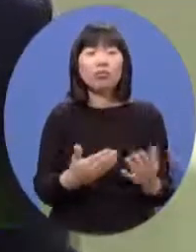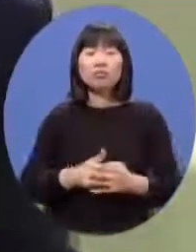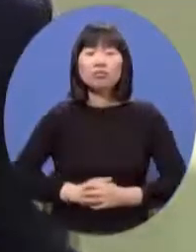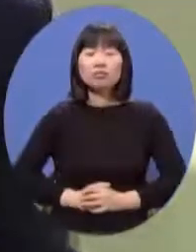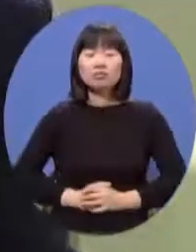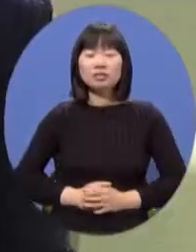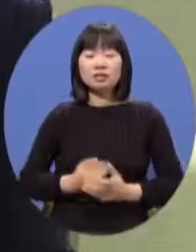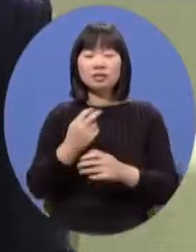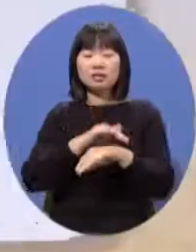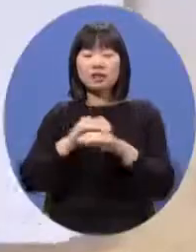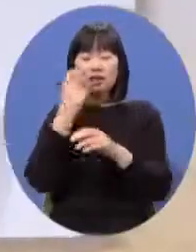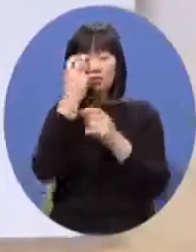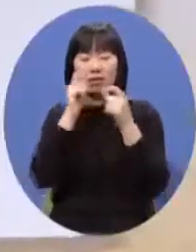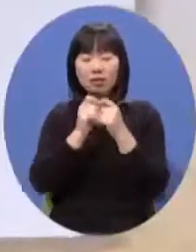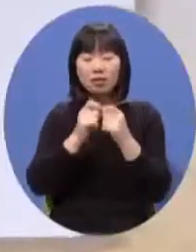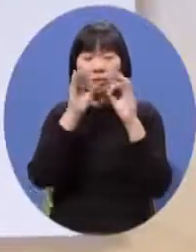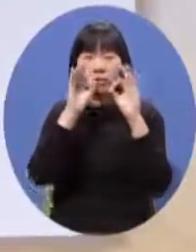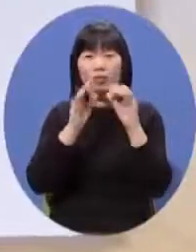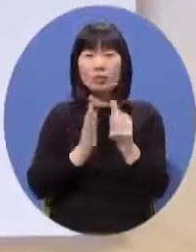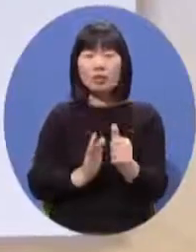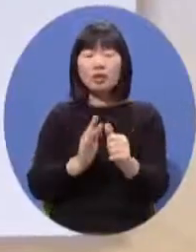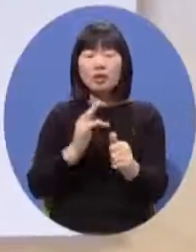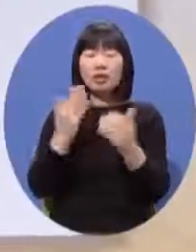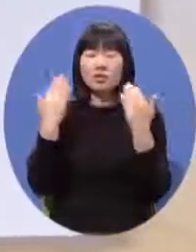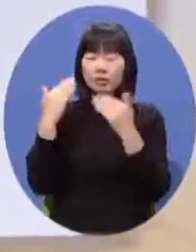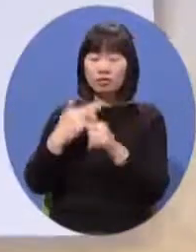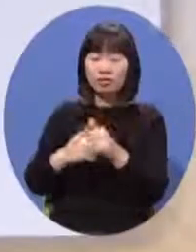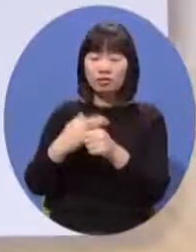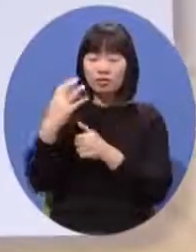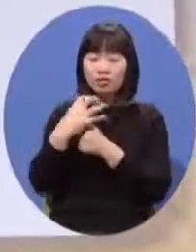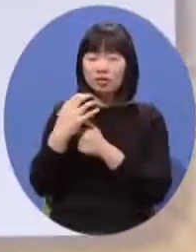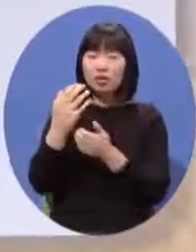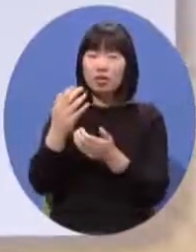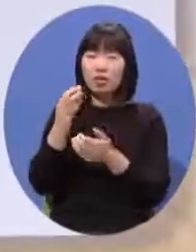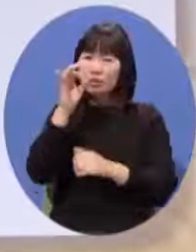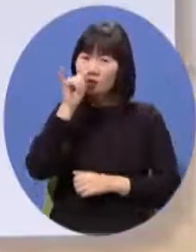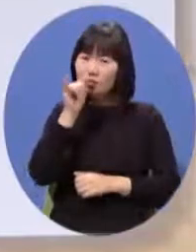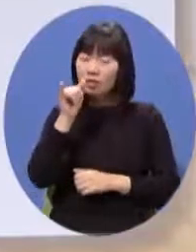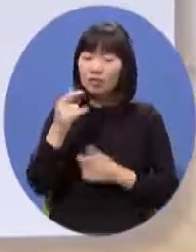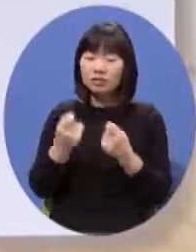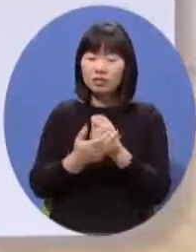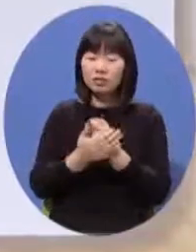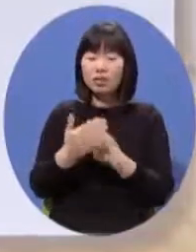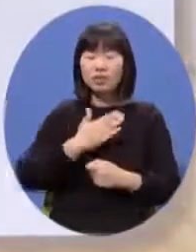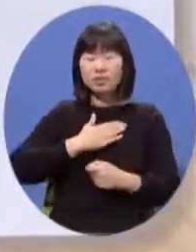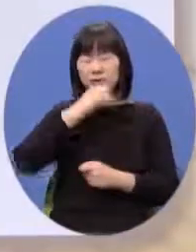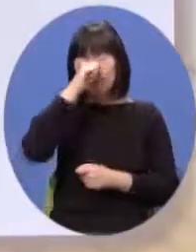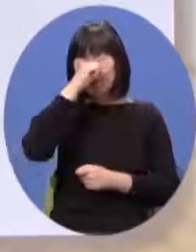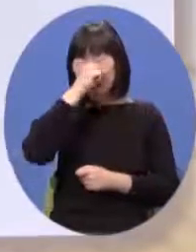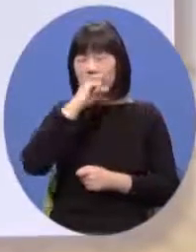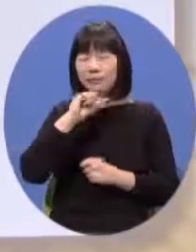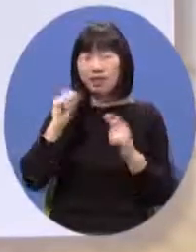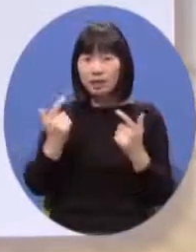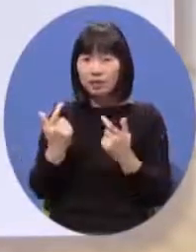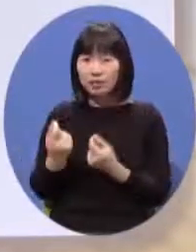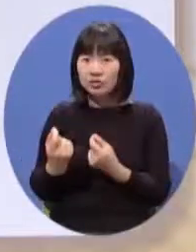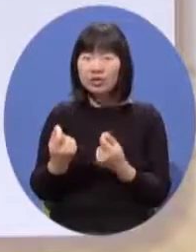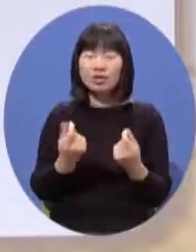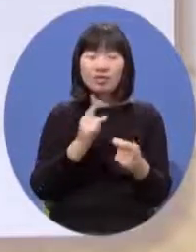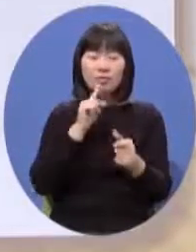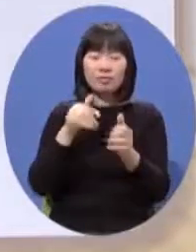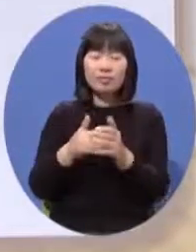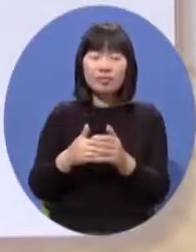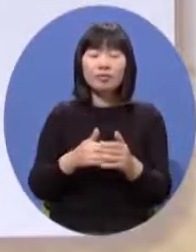자, 살펴볼까요? 학교에서 선생님께 야단을 맞았나 보구나. 그래서 기분이 좋지 않구나. 좀 이렇게 얘기해주고